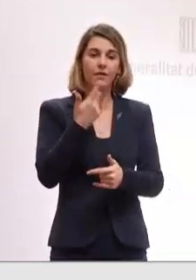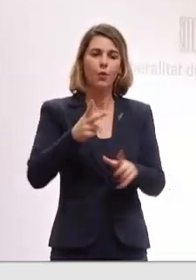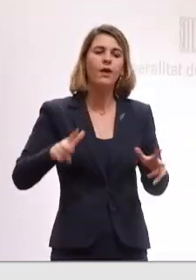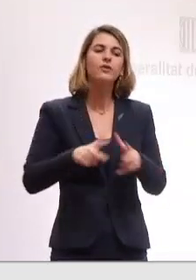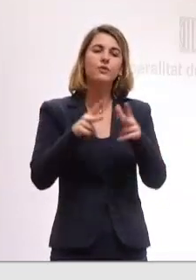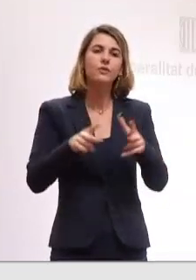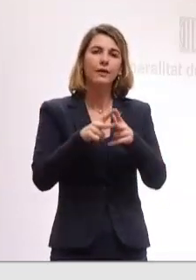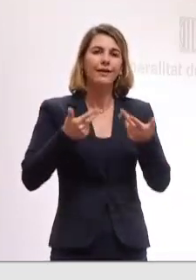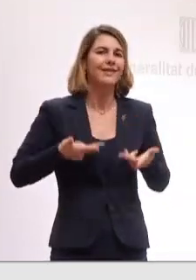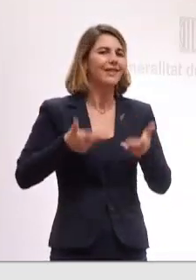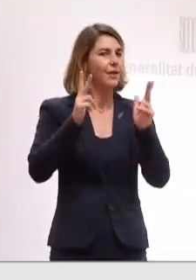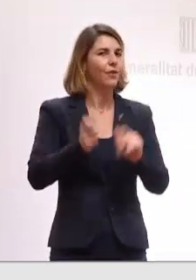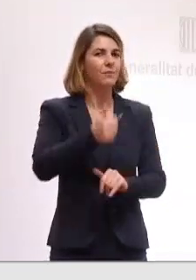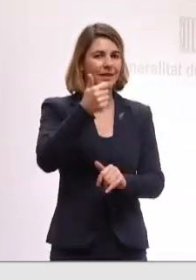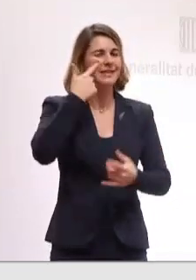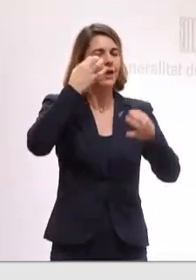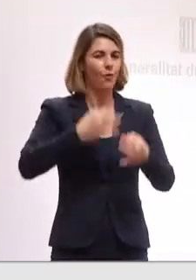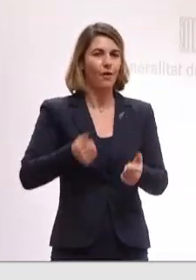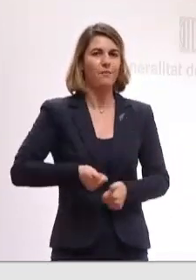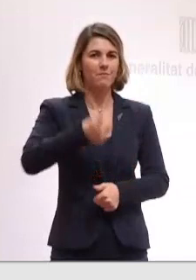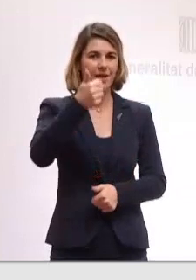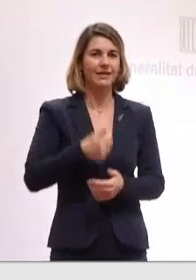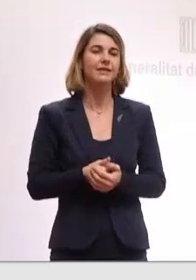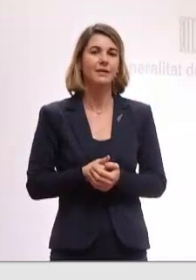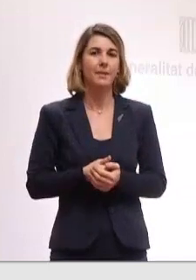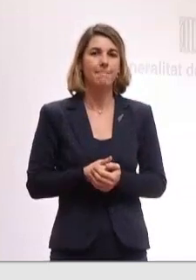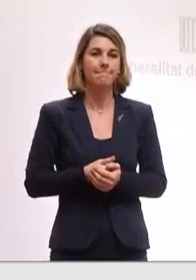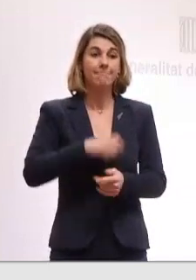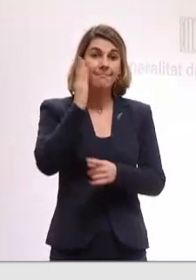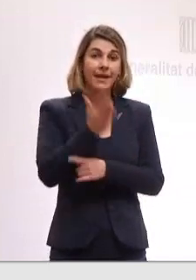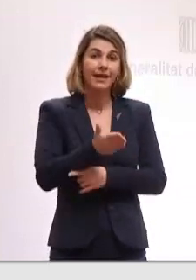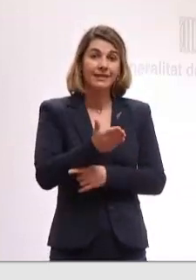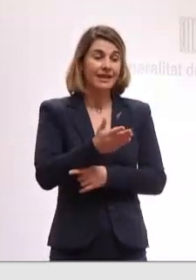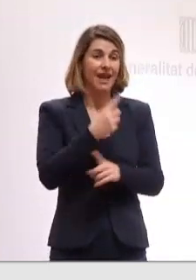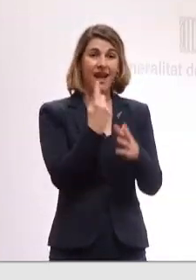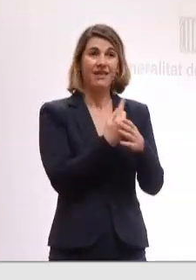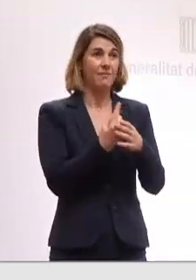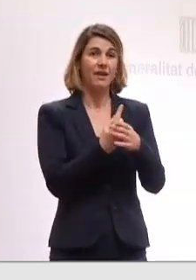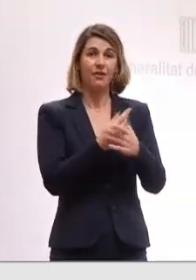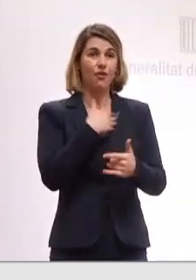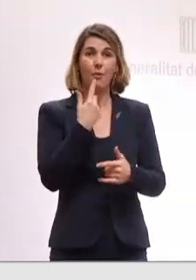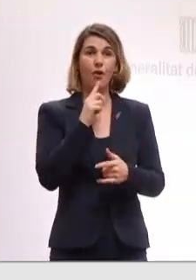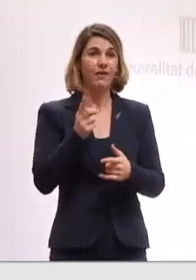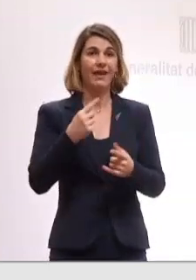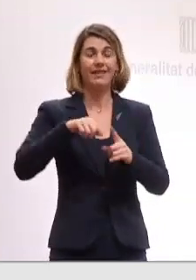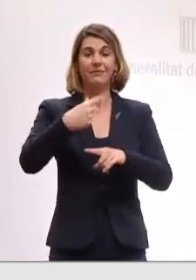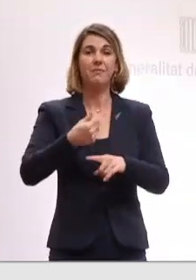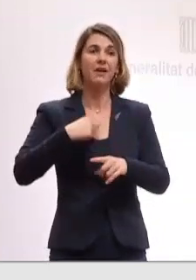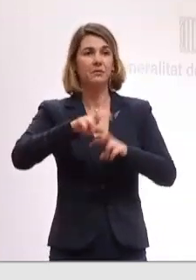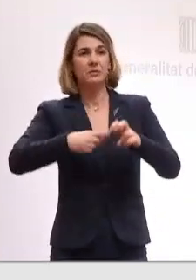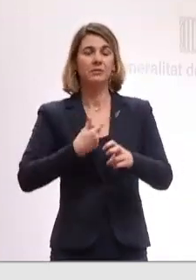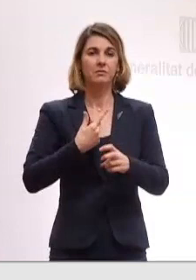societat més lliure i segura. Més càstig i aïllament no impliquen una major